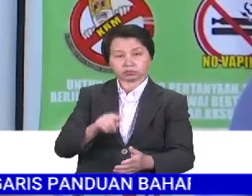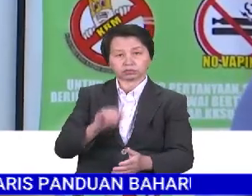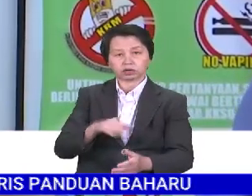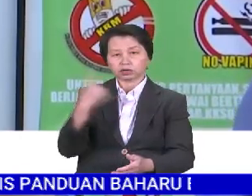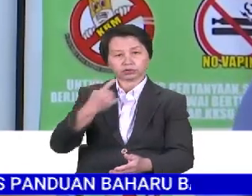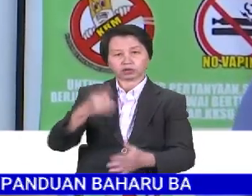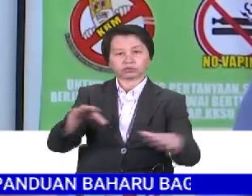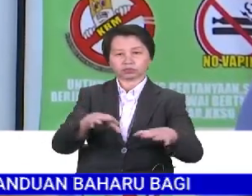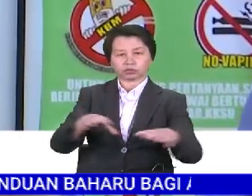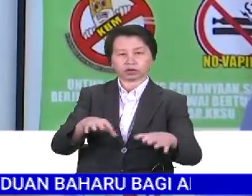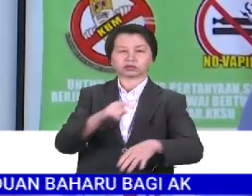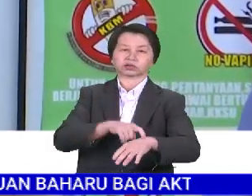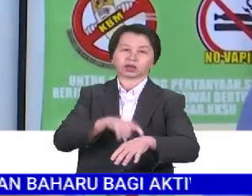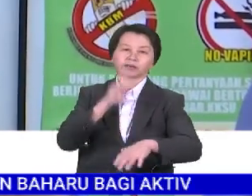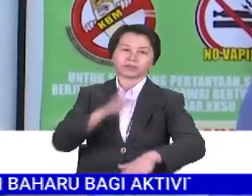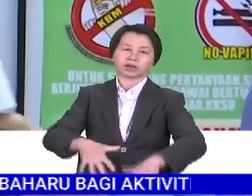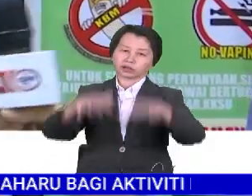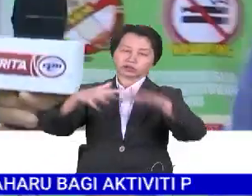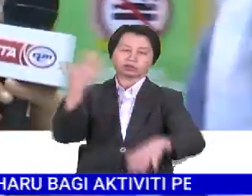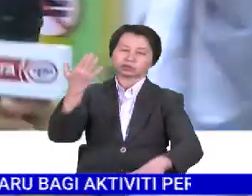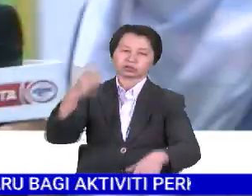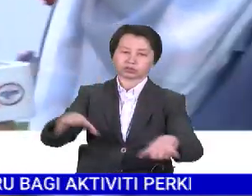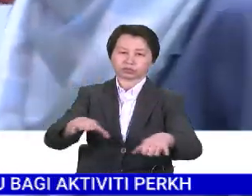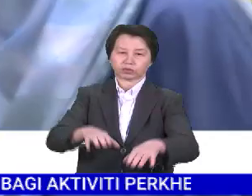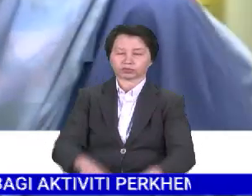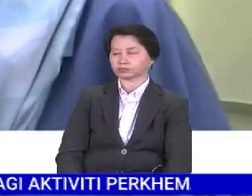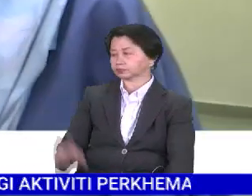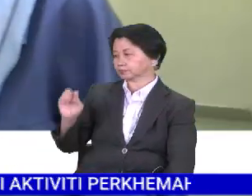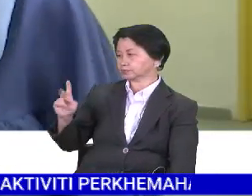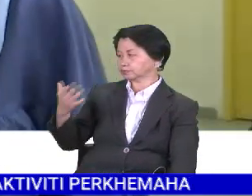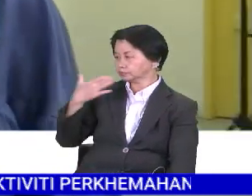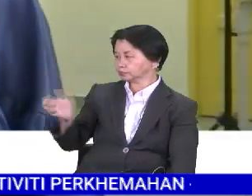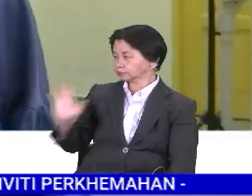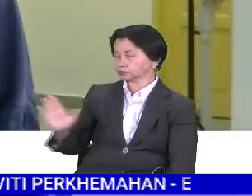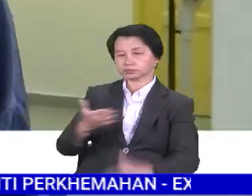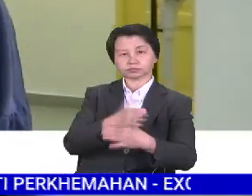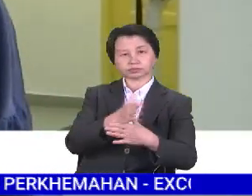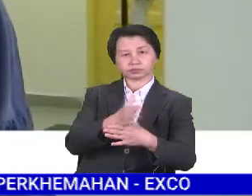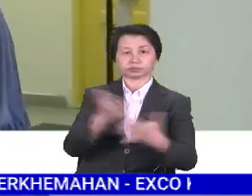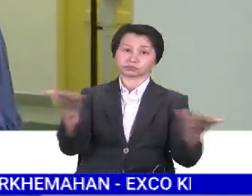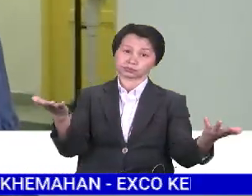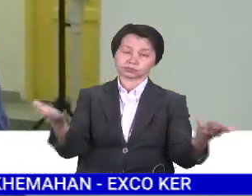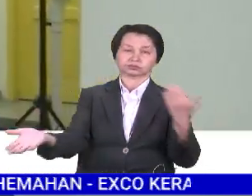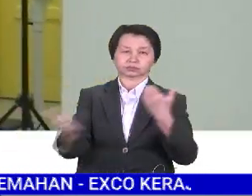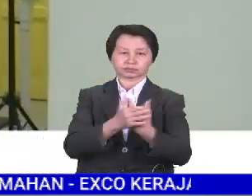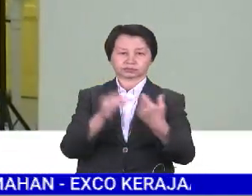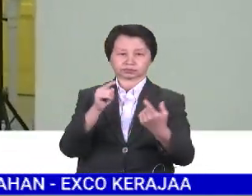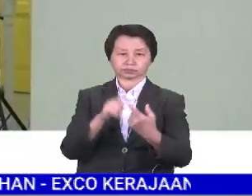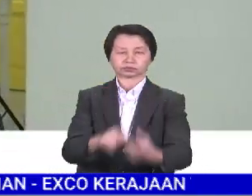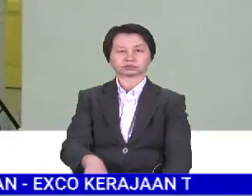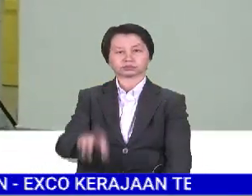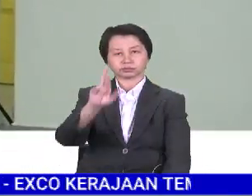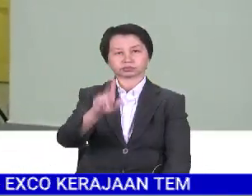sentiasa laksanakan semasa banjir ini. Baik, terima kasih di atas perkongsian itu tadi. Saya kira itu saja yang dapat saya